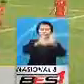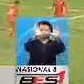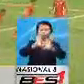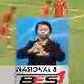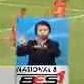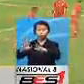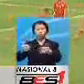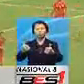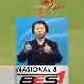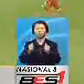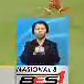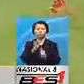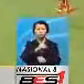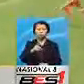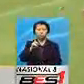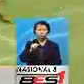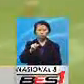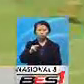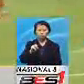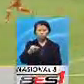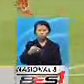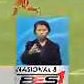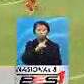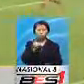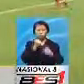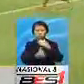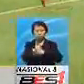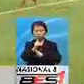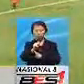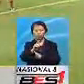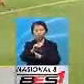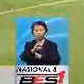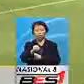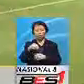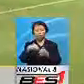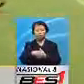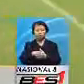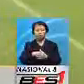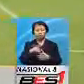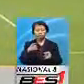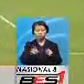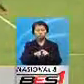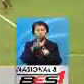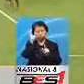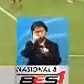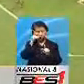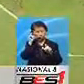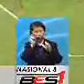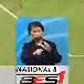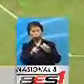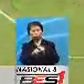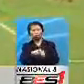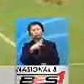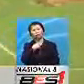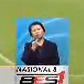Adib Zainuddin dan Tana Balan. Kemasukan Adam Noor Azlin dan Muhammad Farhan Roslan dalam misi mencari gol juga